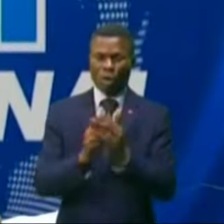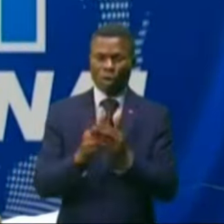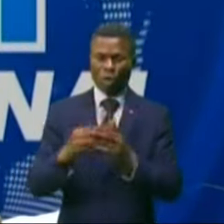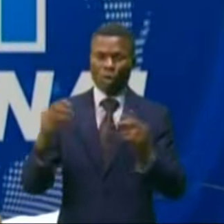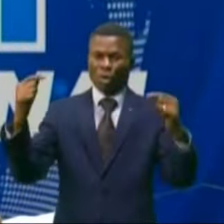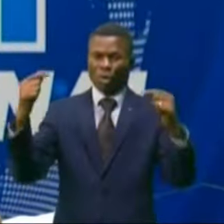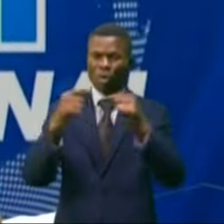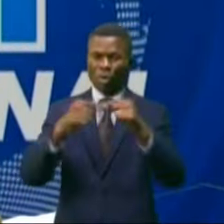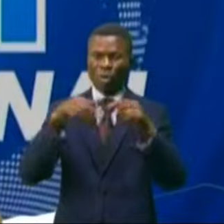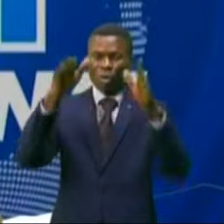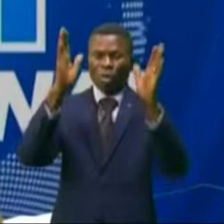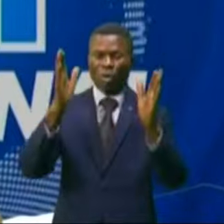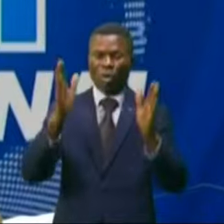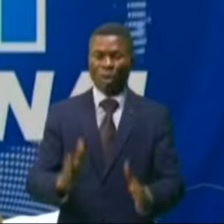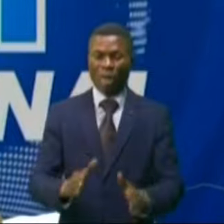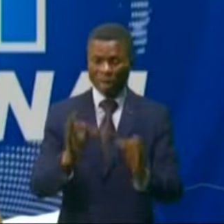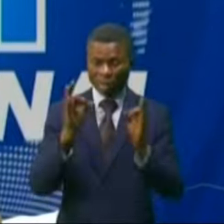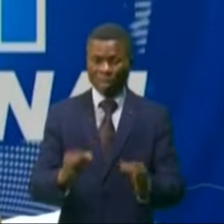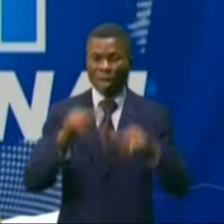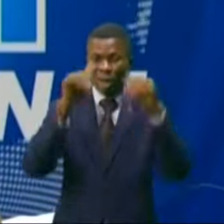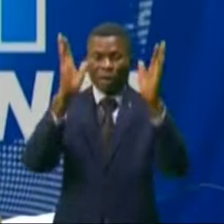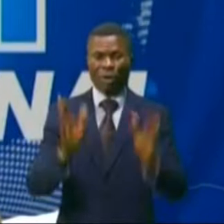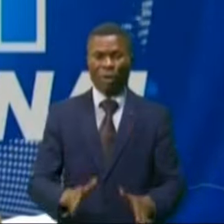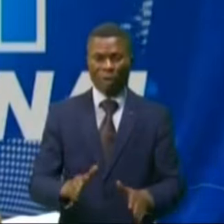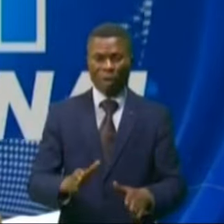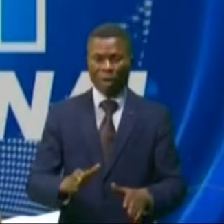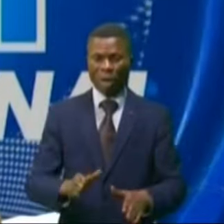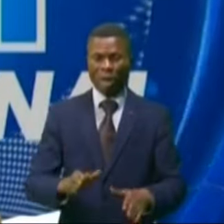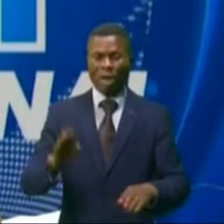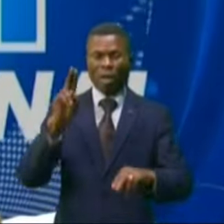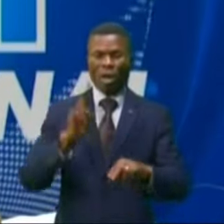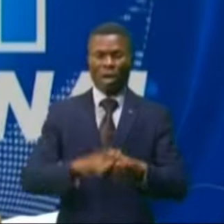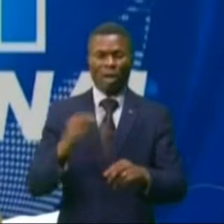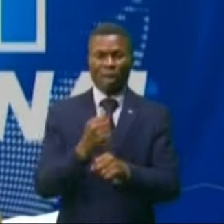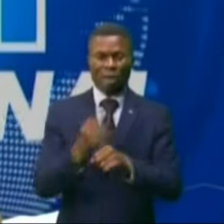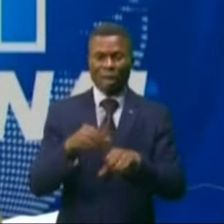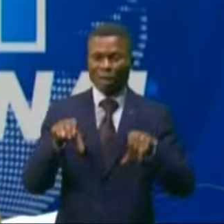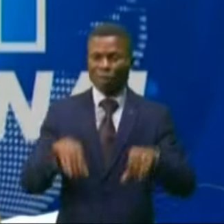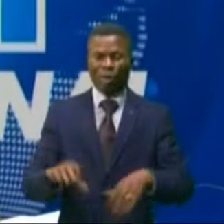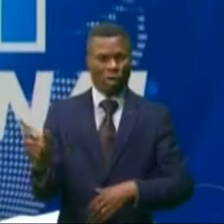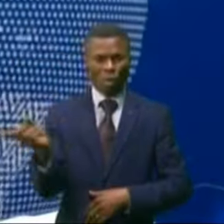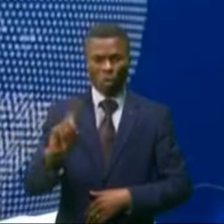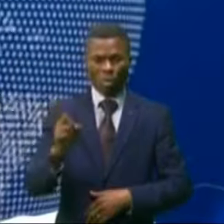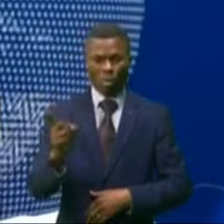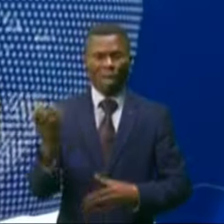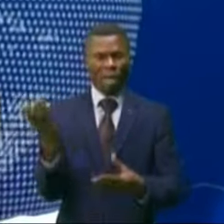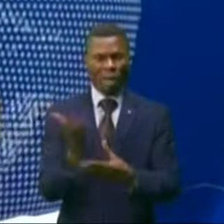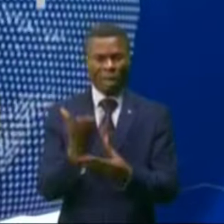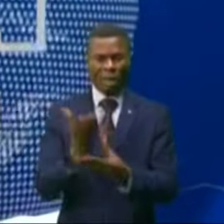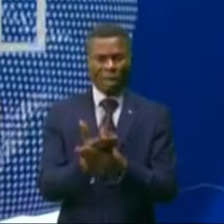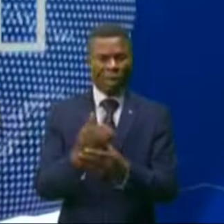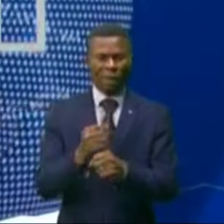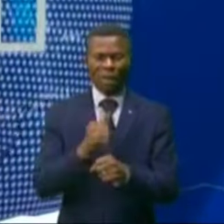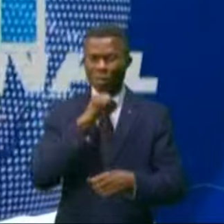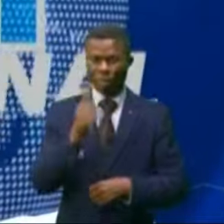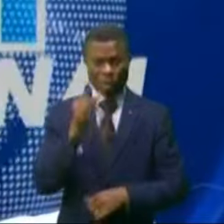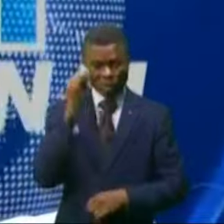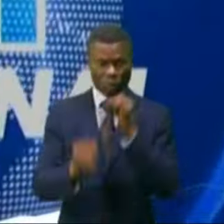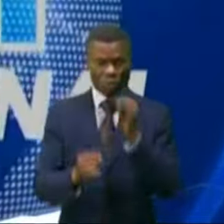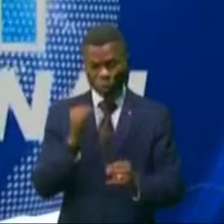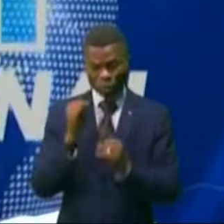concurrence étrangère. Aucun étranger ne peut occuper un emploi en vertu d'un contrat de travail s'il